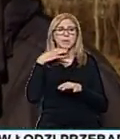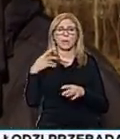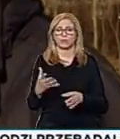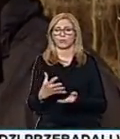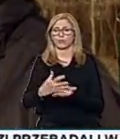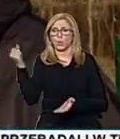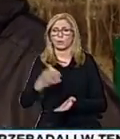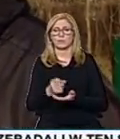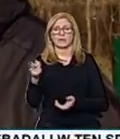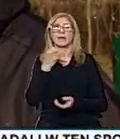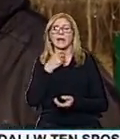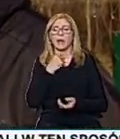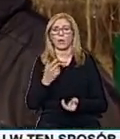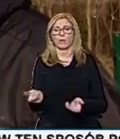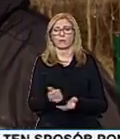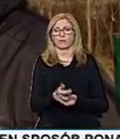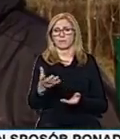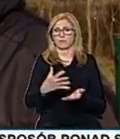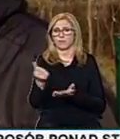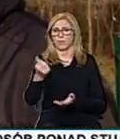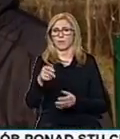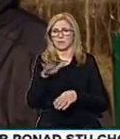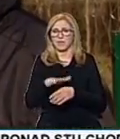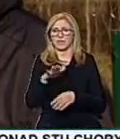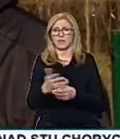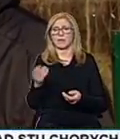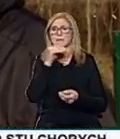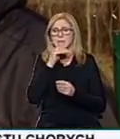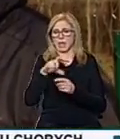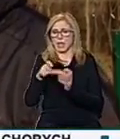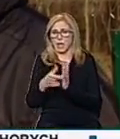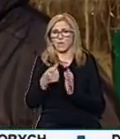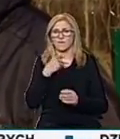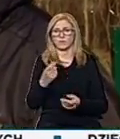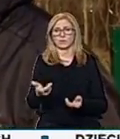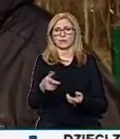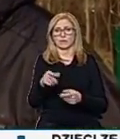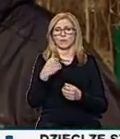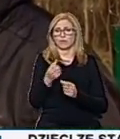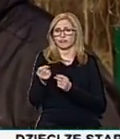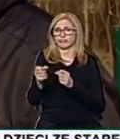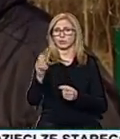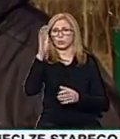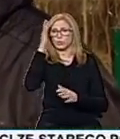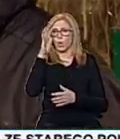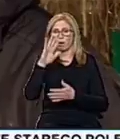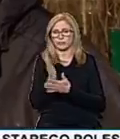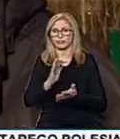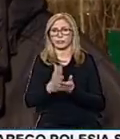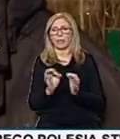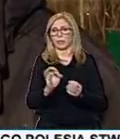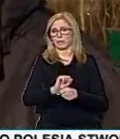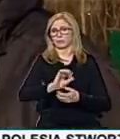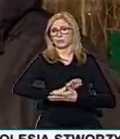po pijakach. Butelki od piwa, od małpek, od wódki, wyrzucone szkło, potłuczone, a teraz